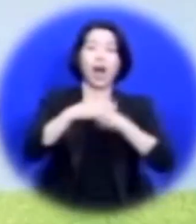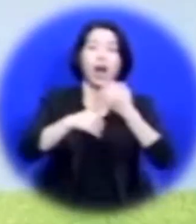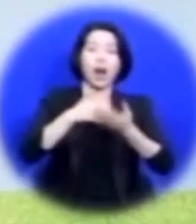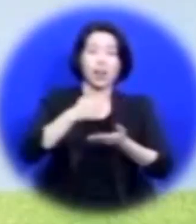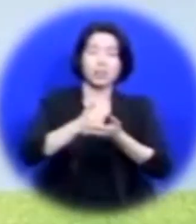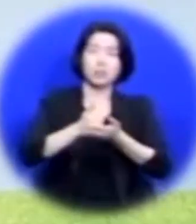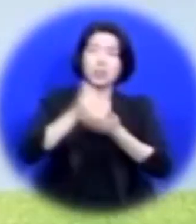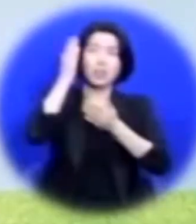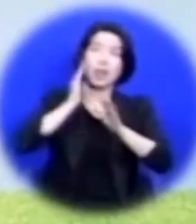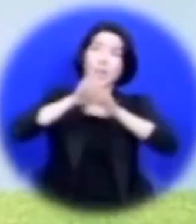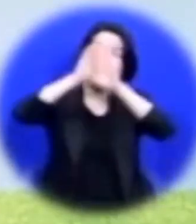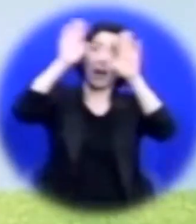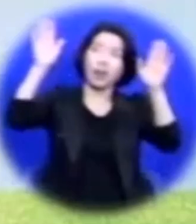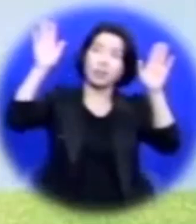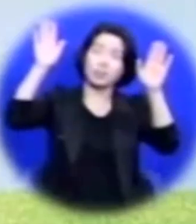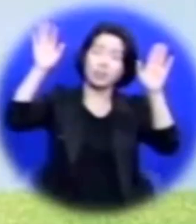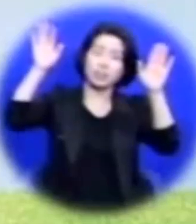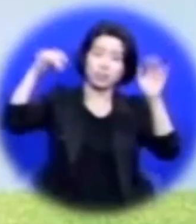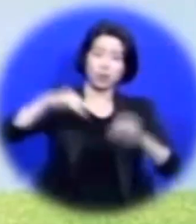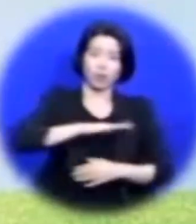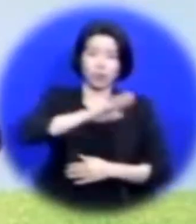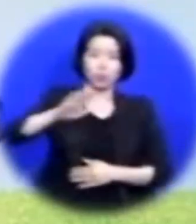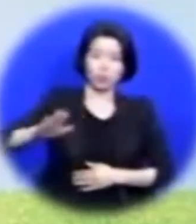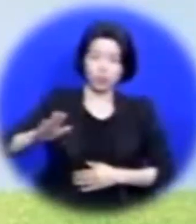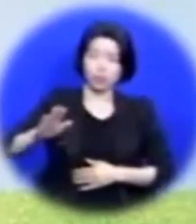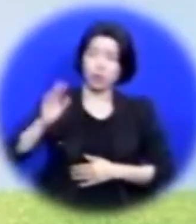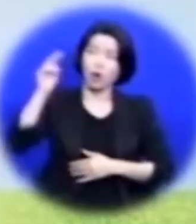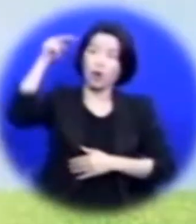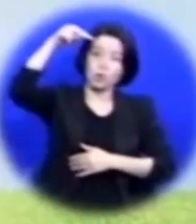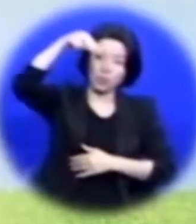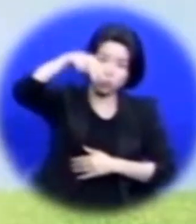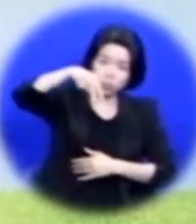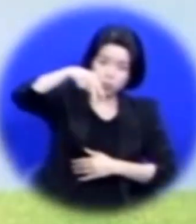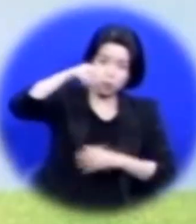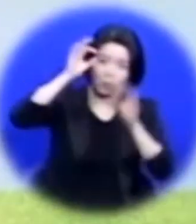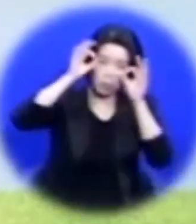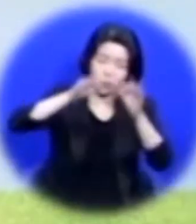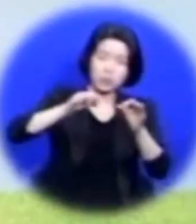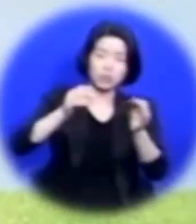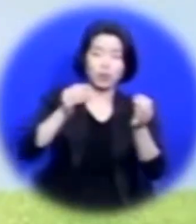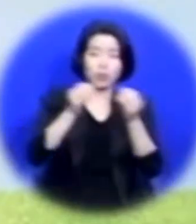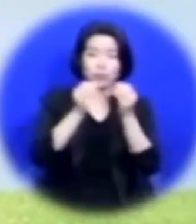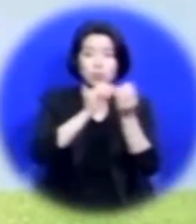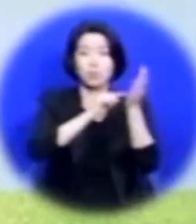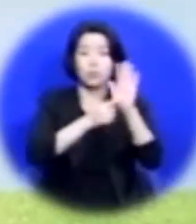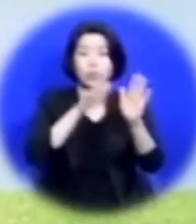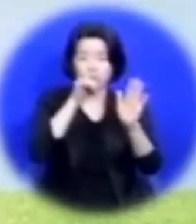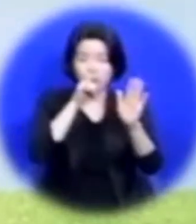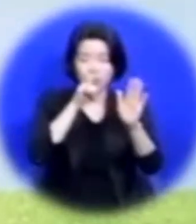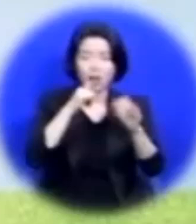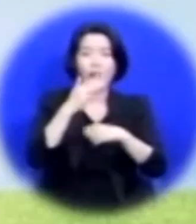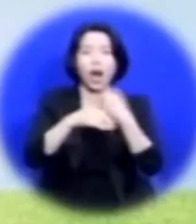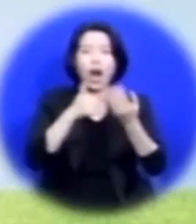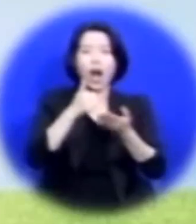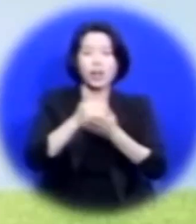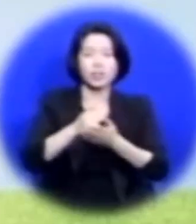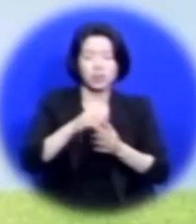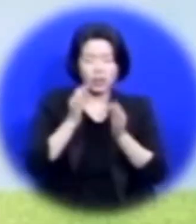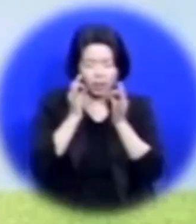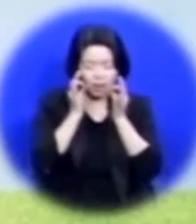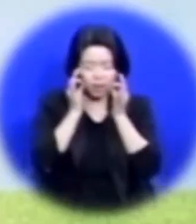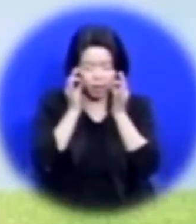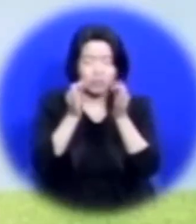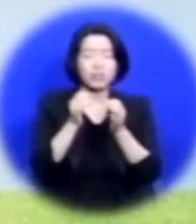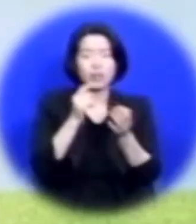하늘에서 우리를 구보 보십니까 9 보신다고 표현을 했는데 그것은 하나님의 간절함 을 말하는